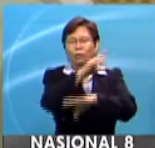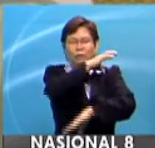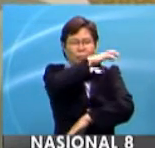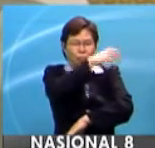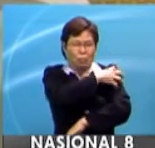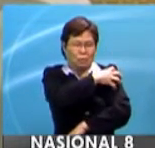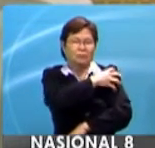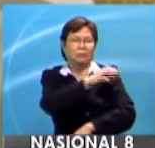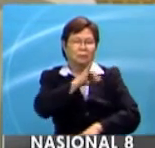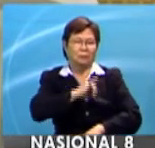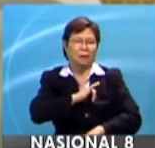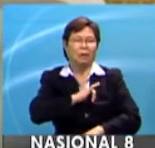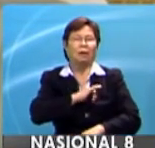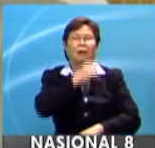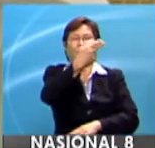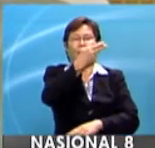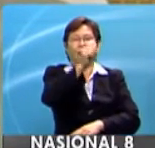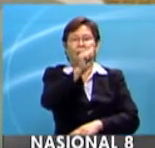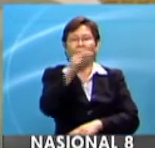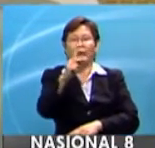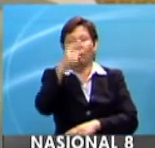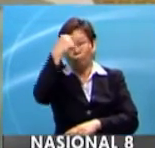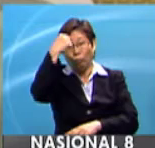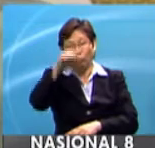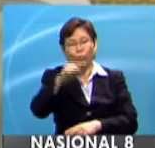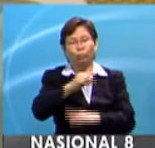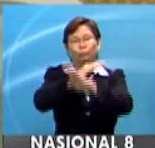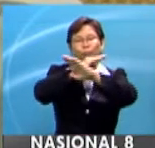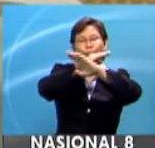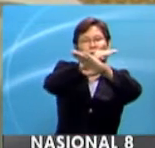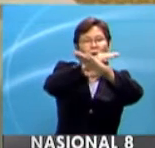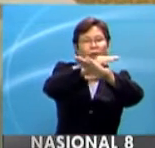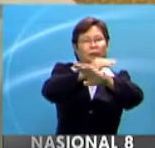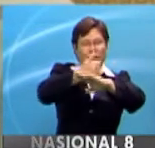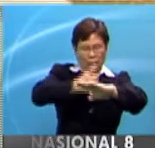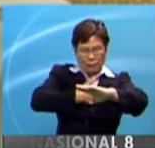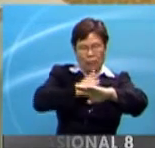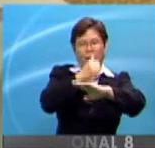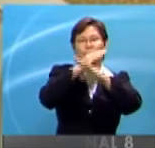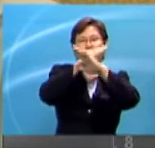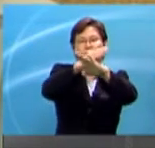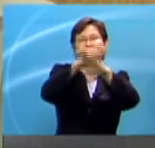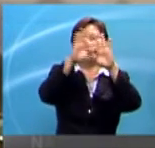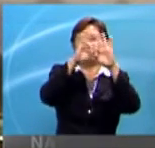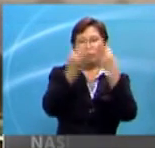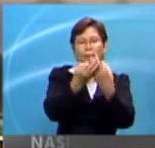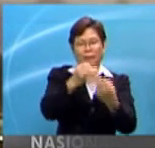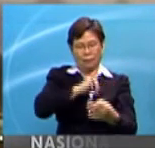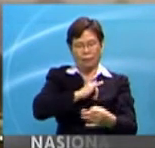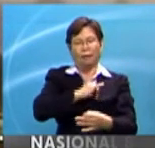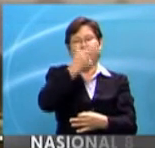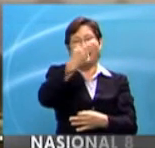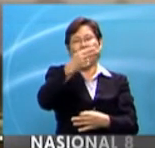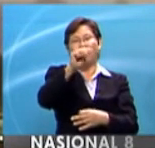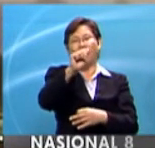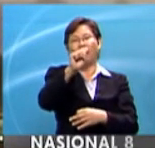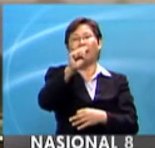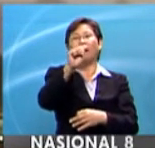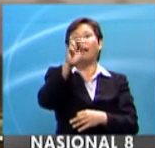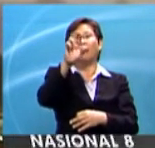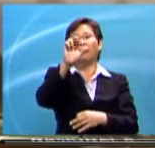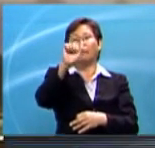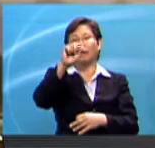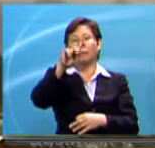saya berhak untuk membela diri saya dan keluarga saya. Harakah Daily dalam laporan